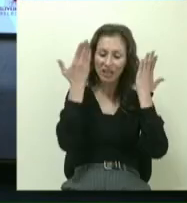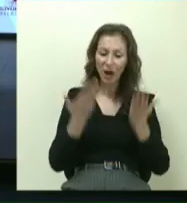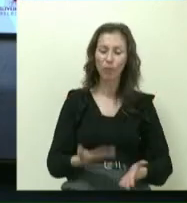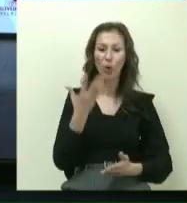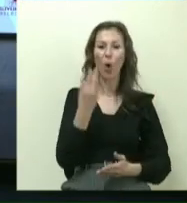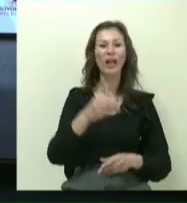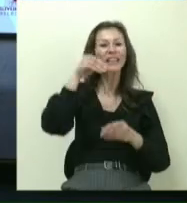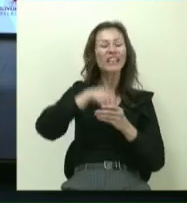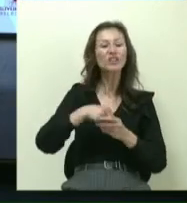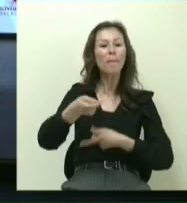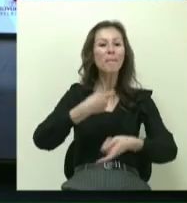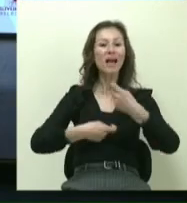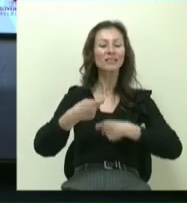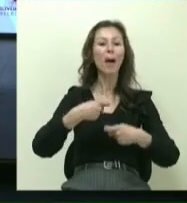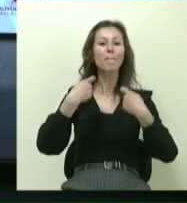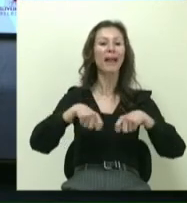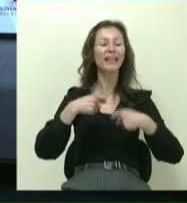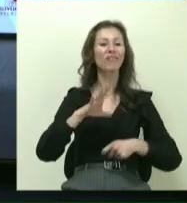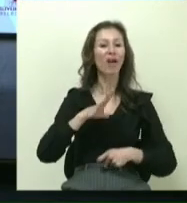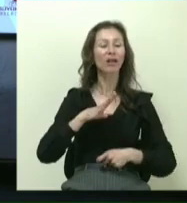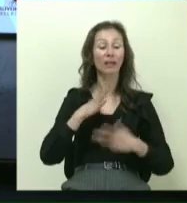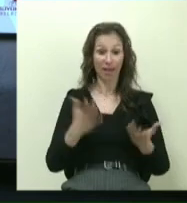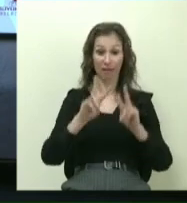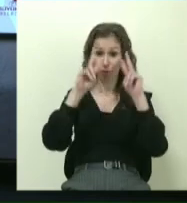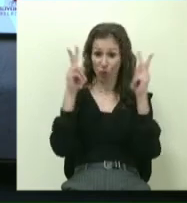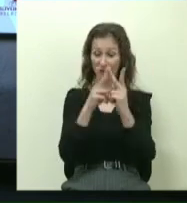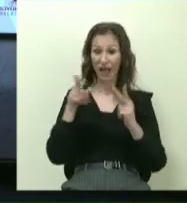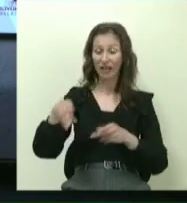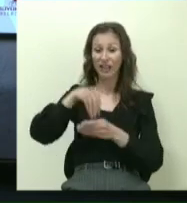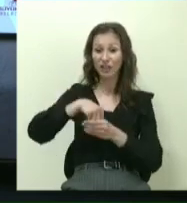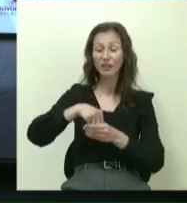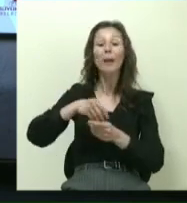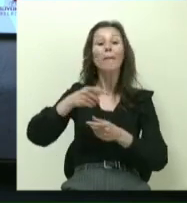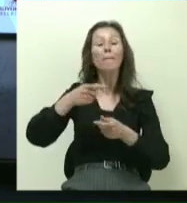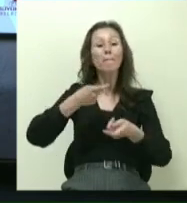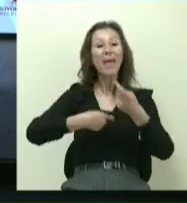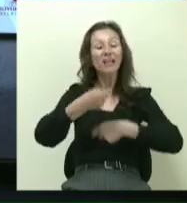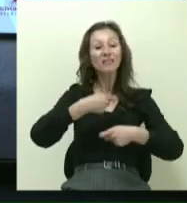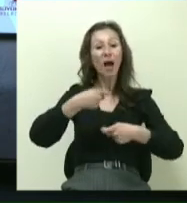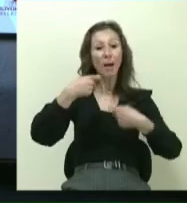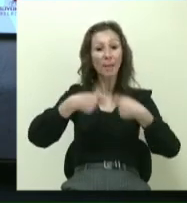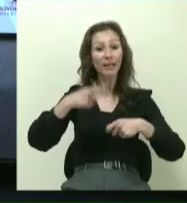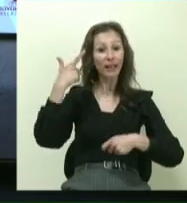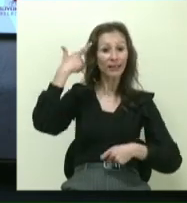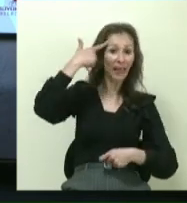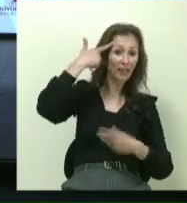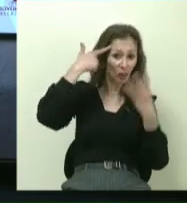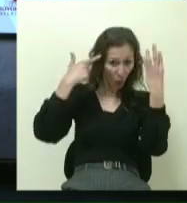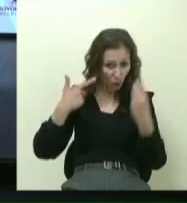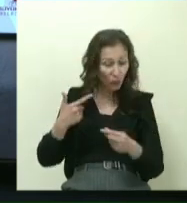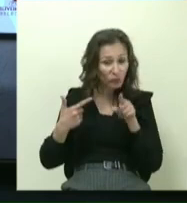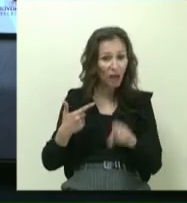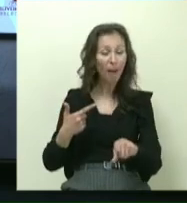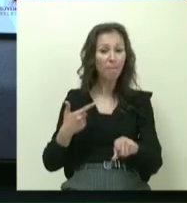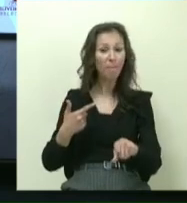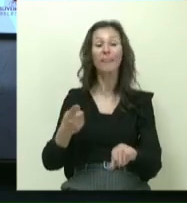gören iç piyasa pratikleri vardır Eğer küreselleşme Bu iç piyasa pratiklerini tehdit eder hale geliyorsa